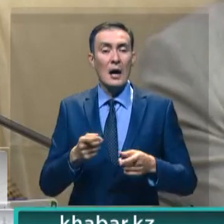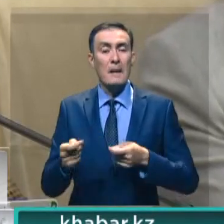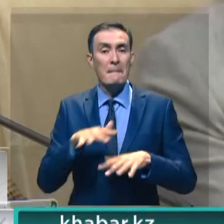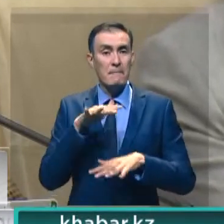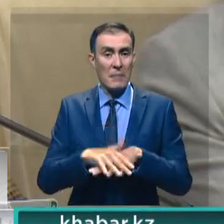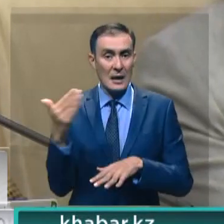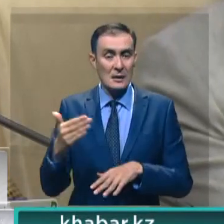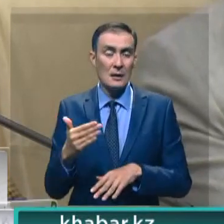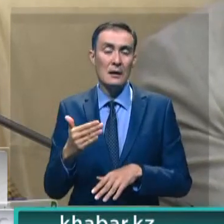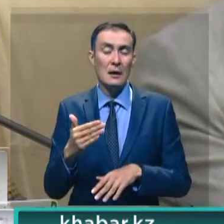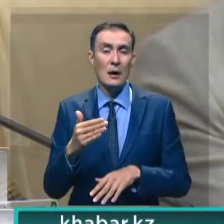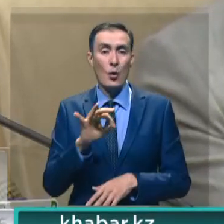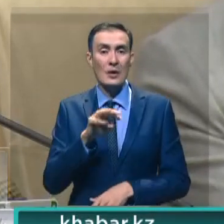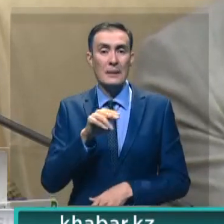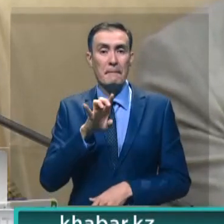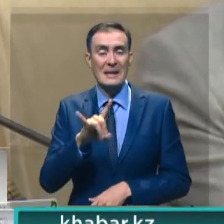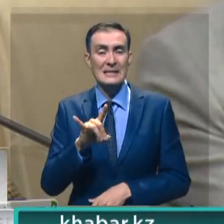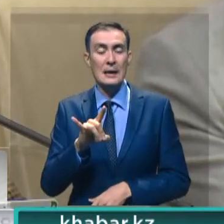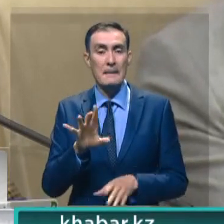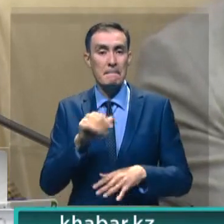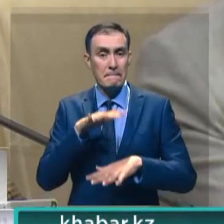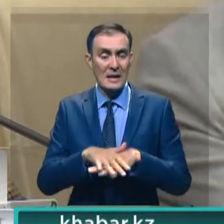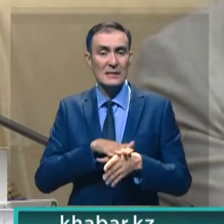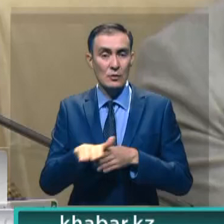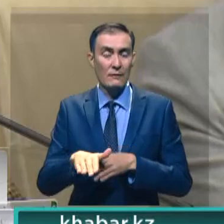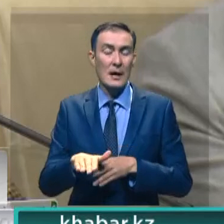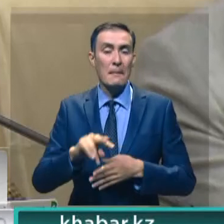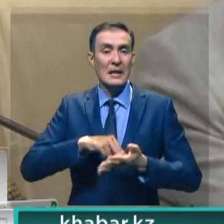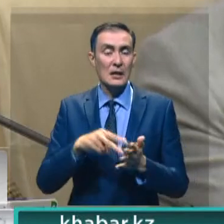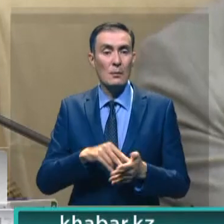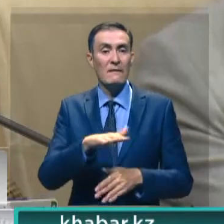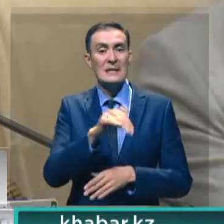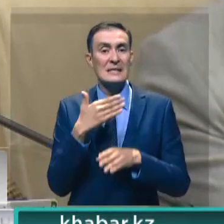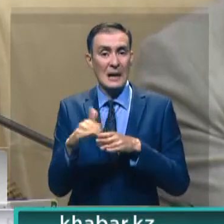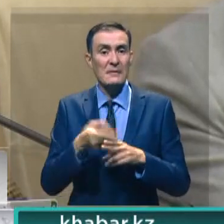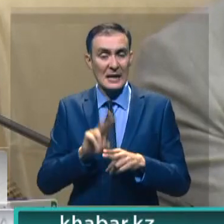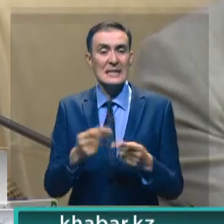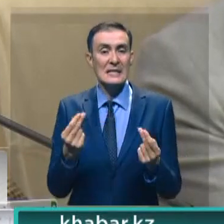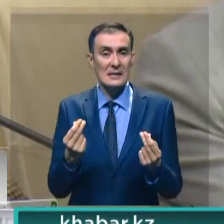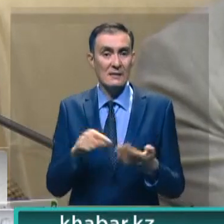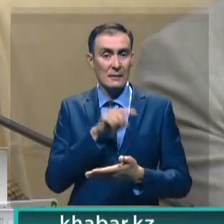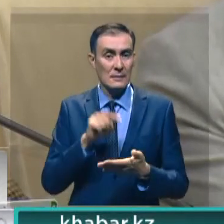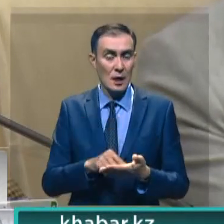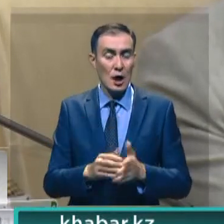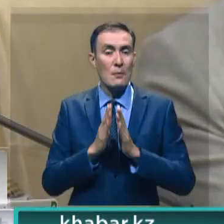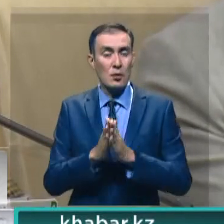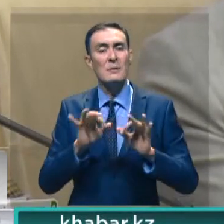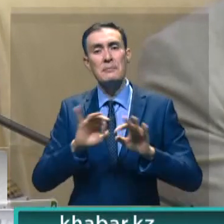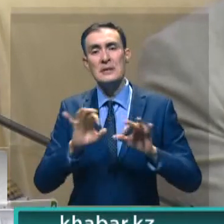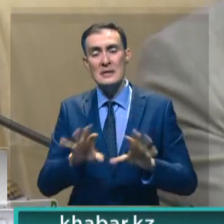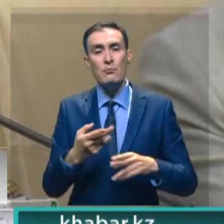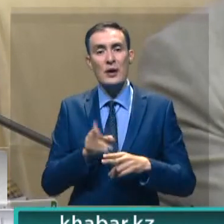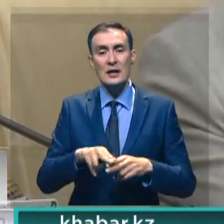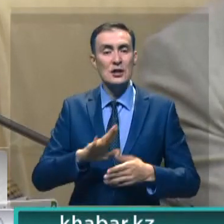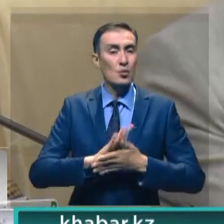в лице АО «Атбасыбанк» обеспечить исполнение планируемого количества займов за эти средства? Просим дать пояснение по